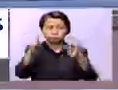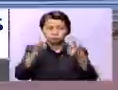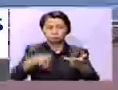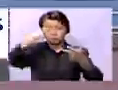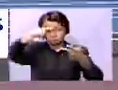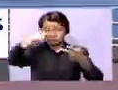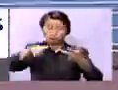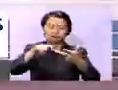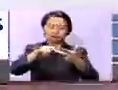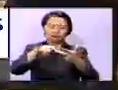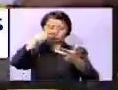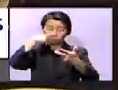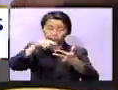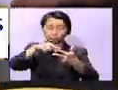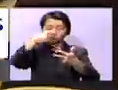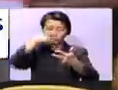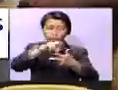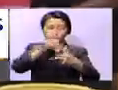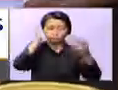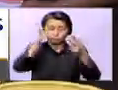Thailand, Pham Wat Kim Srang, mencatat